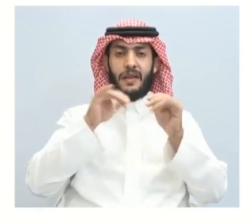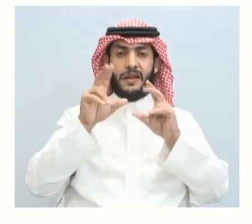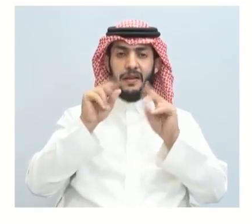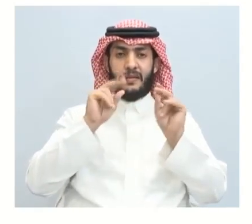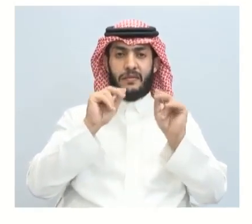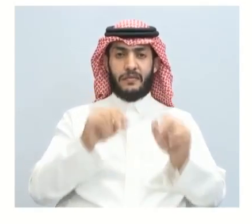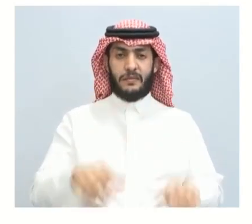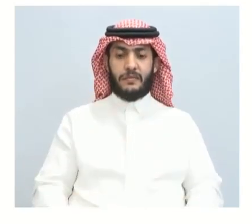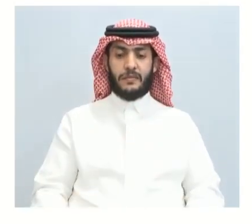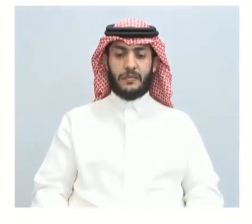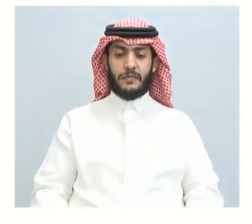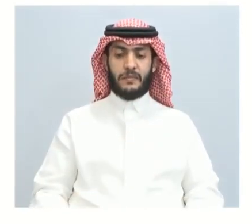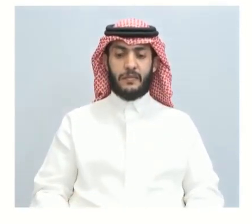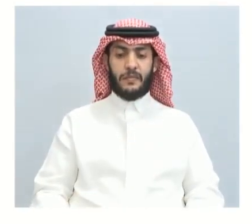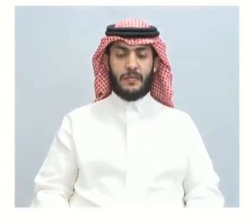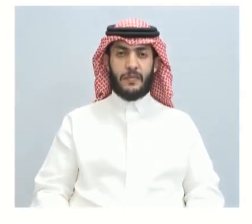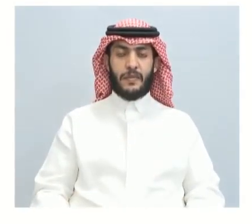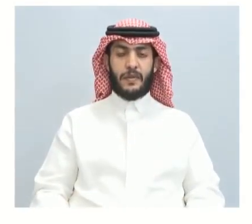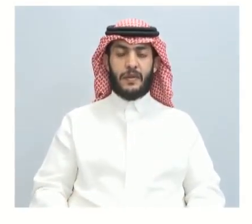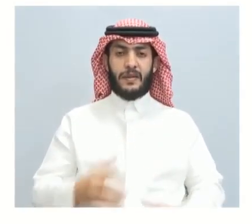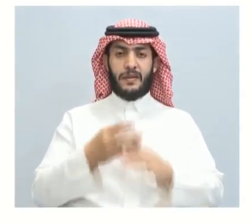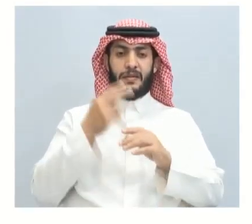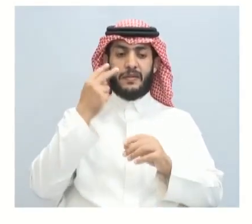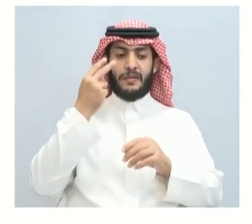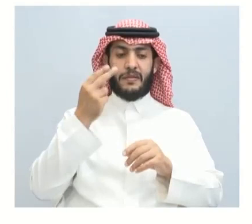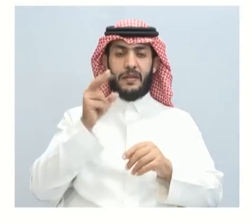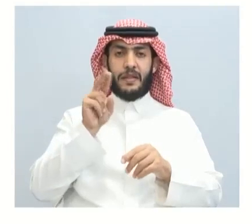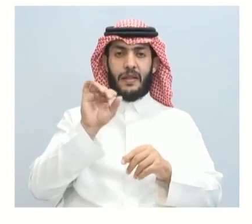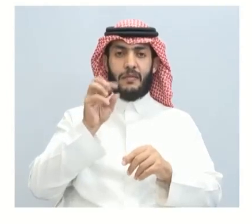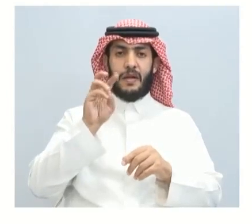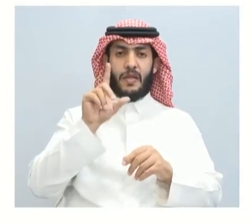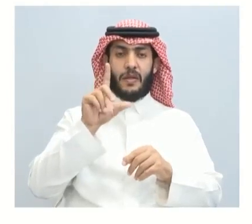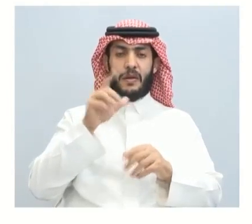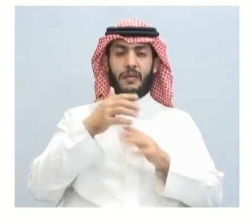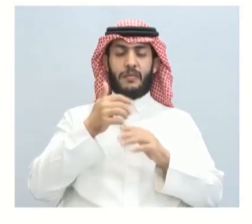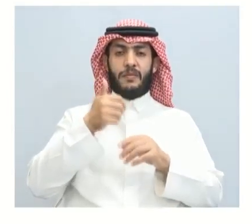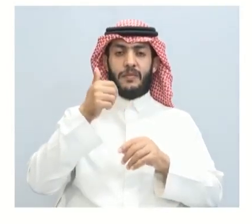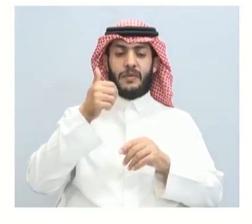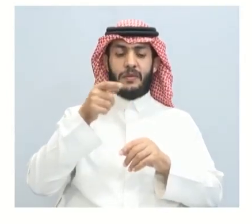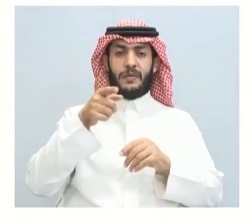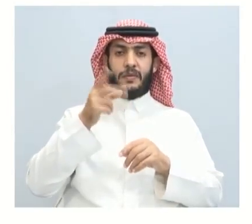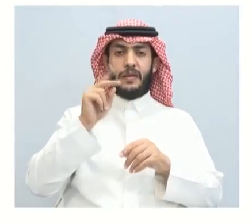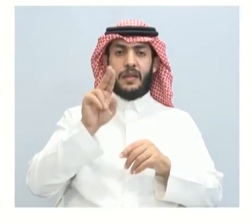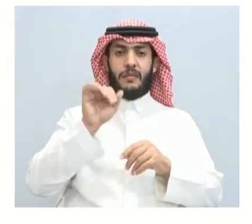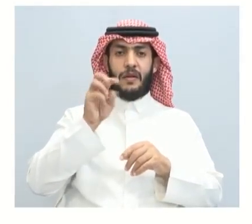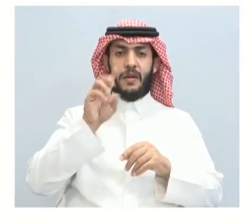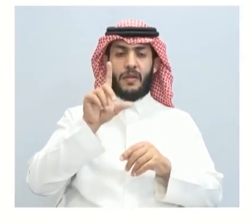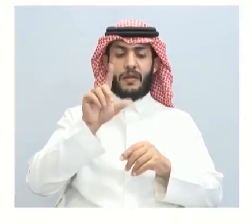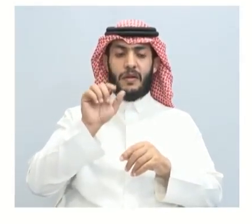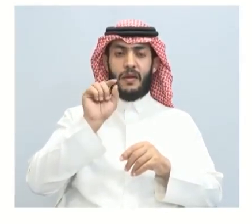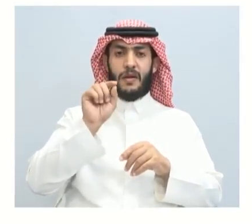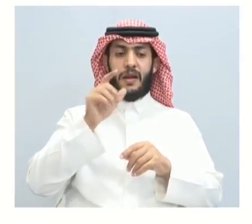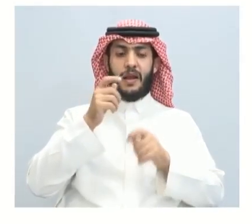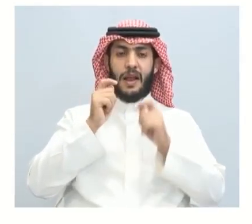في الاسفل فبالتالي نلاحظ ان فيها التماثل كذلك ممكن نقول ان عندنا ايضا تماثل حول نقطه